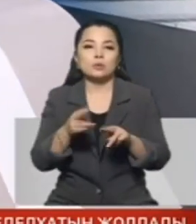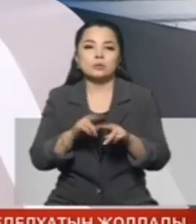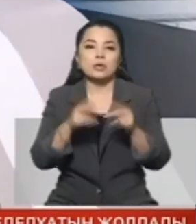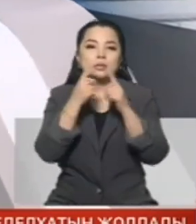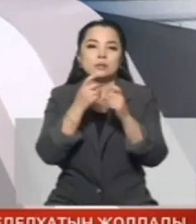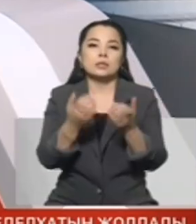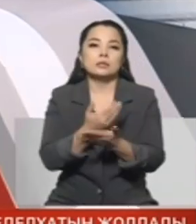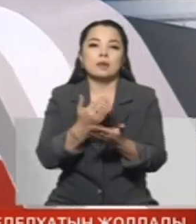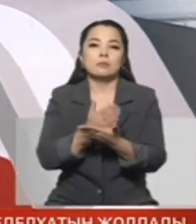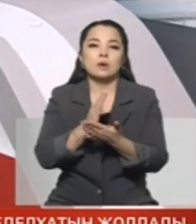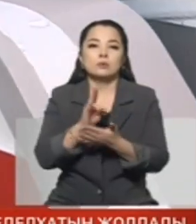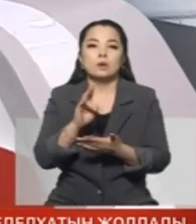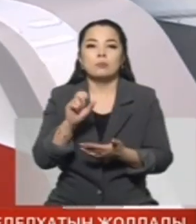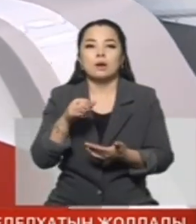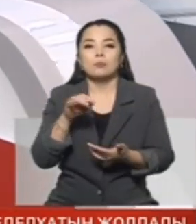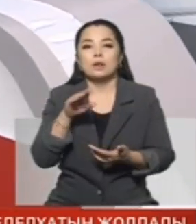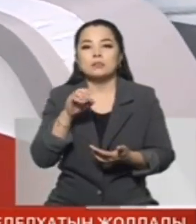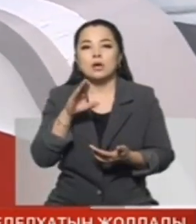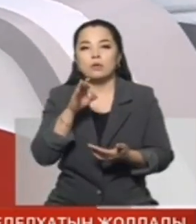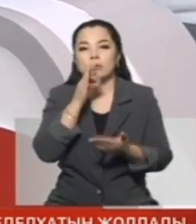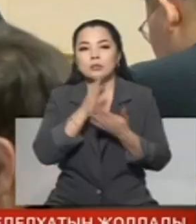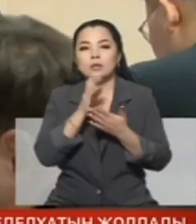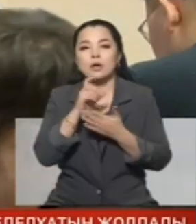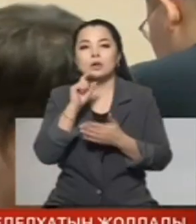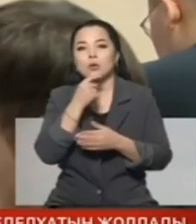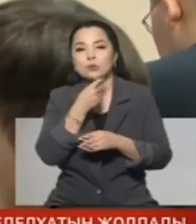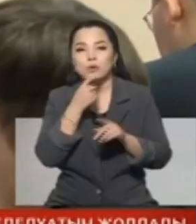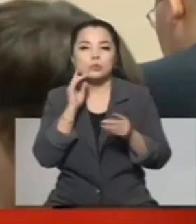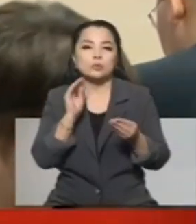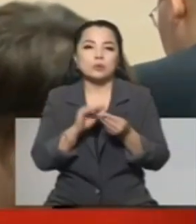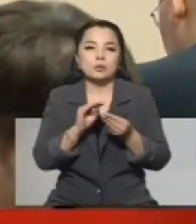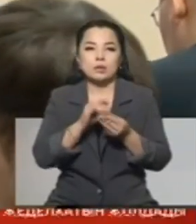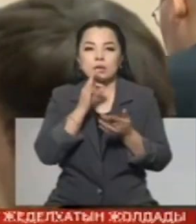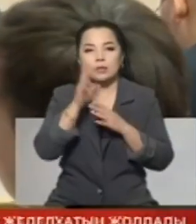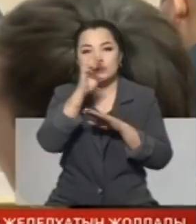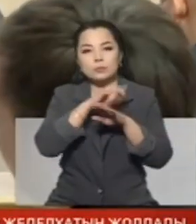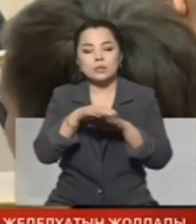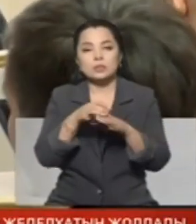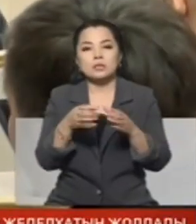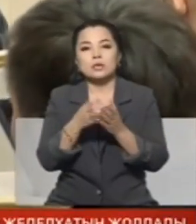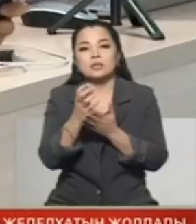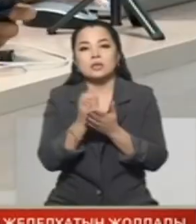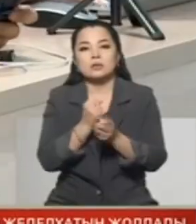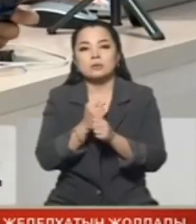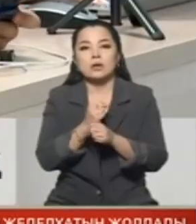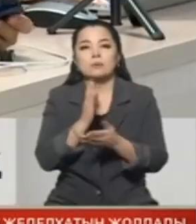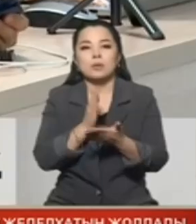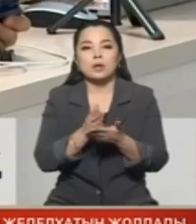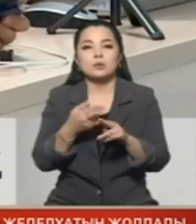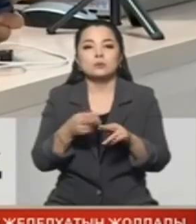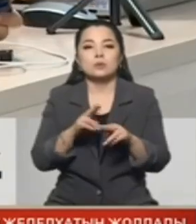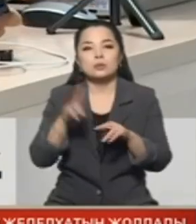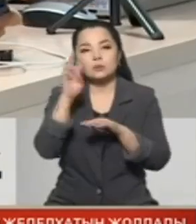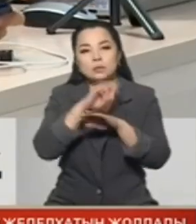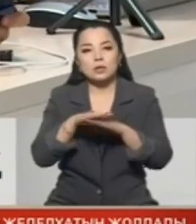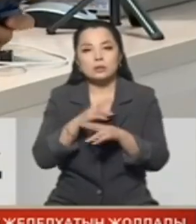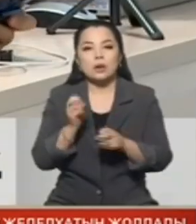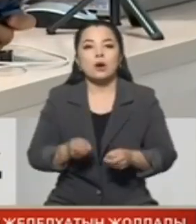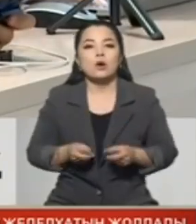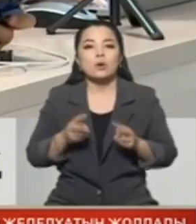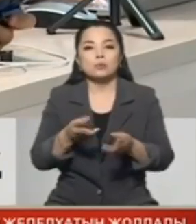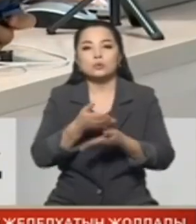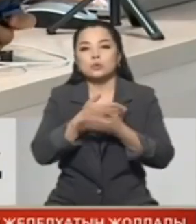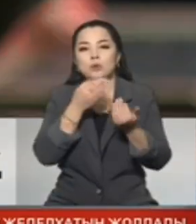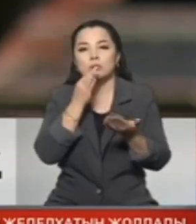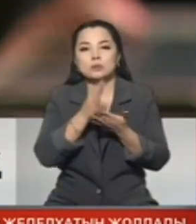деп мәлімдеді. Нұрлан Байбазаровтың айтуынша, экономикамыз тұрақты, мемлекеттік резерв бар. Сондықтан елге ешқандай қауіп төніп